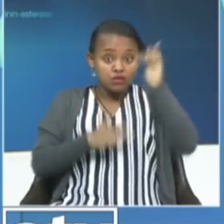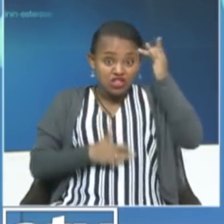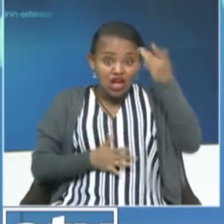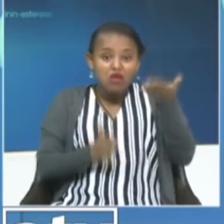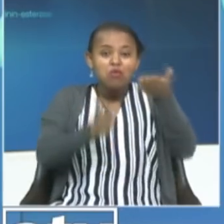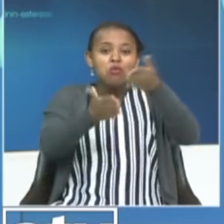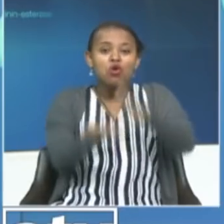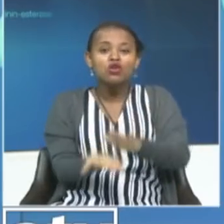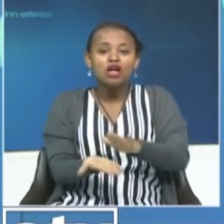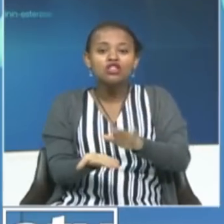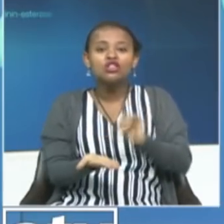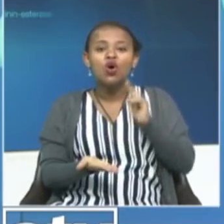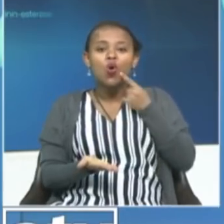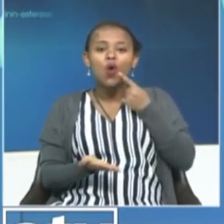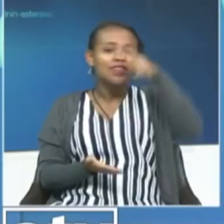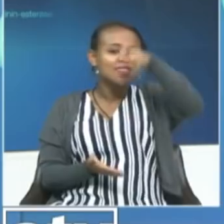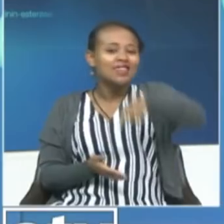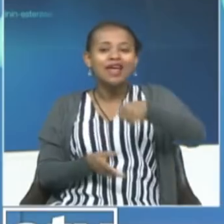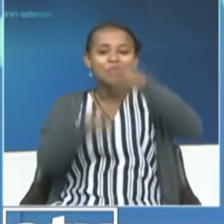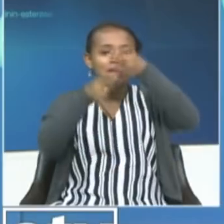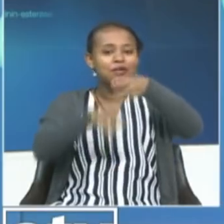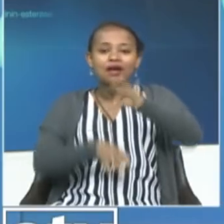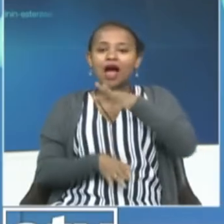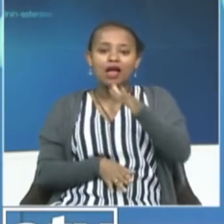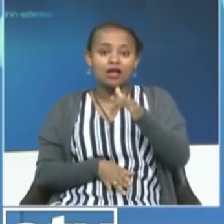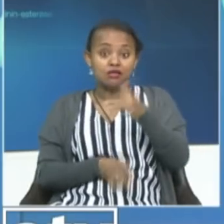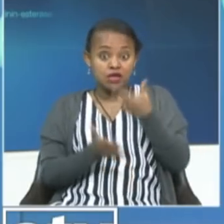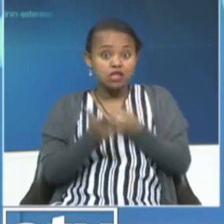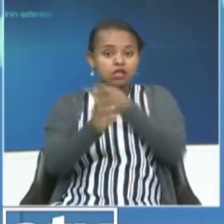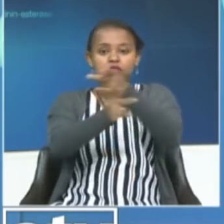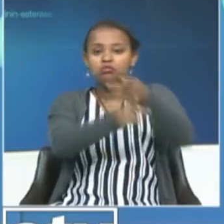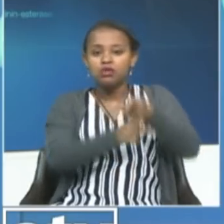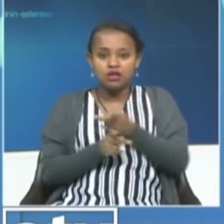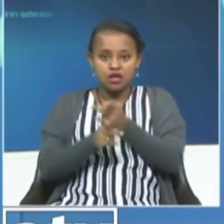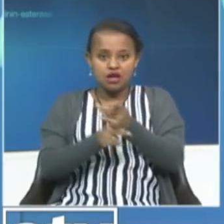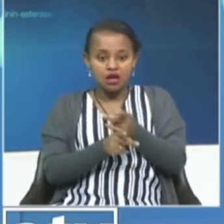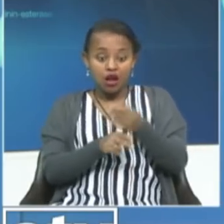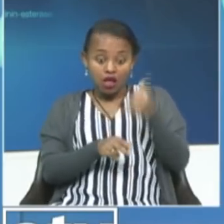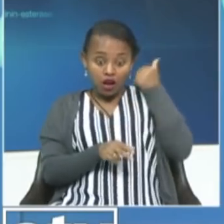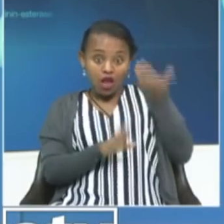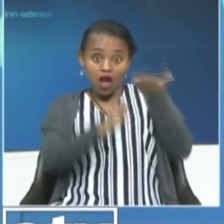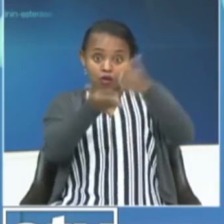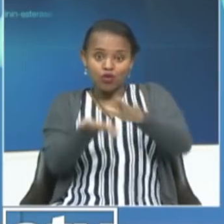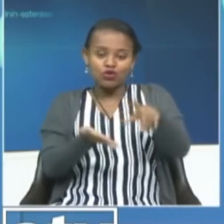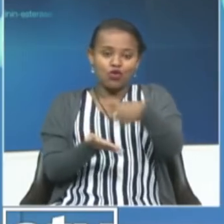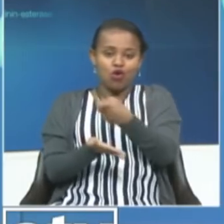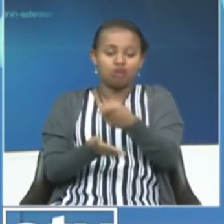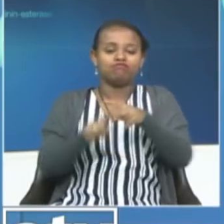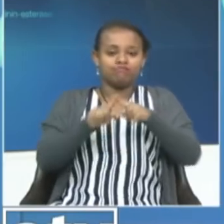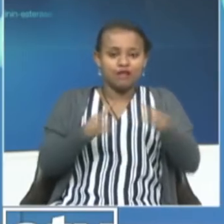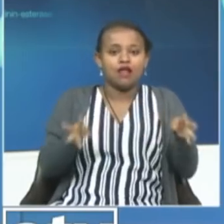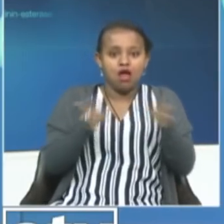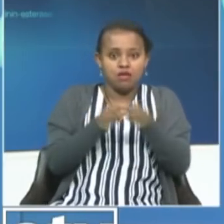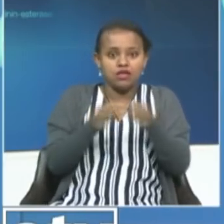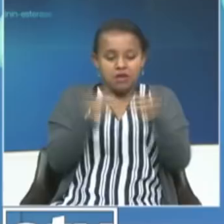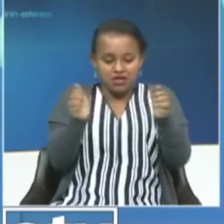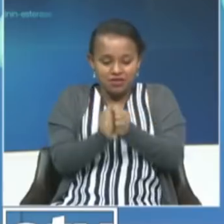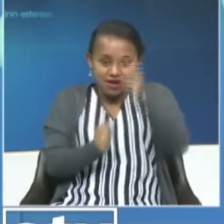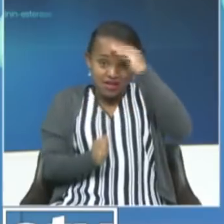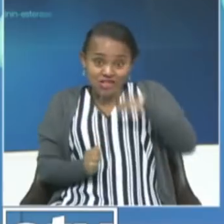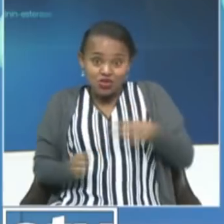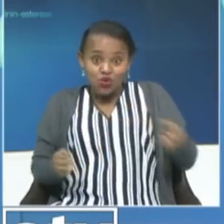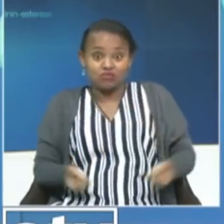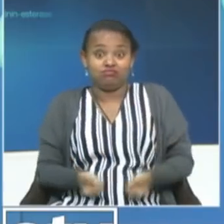ሞታችን እንኳን በተገቢ ክብር አይደለም እና በዚህ ብንጠነቀቅ እንግዲህ ሌላም ሞት ከሆነ በተለይ መሰባሰብ ጋር ሰዎች